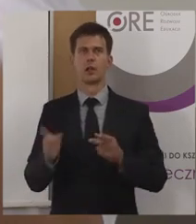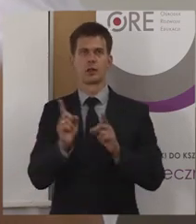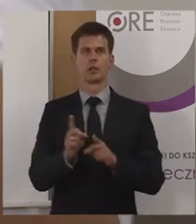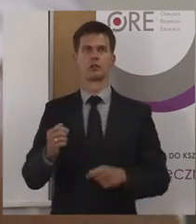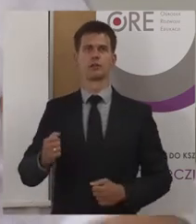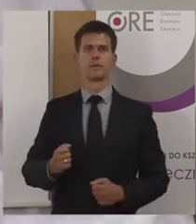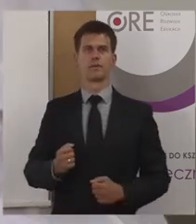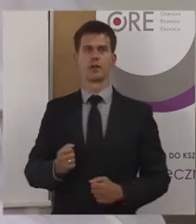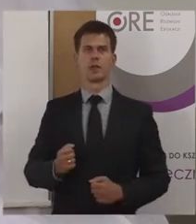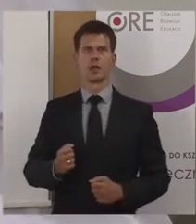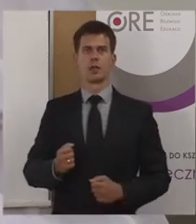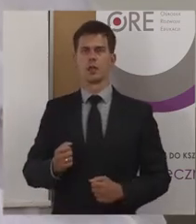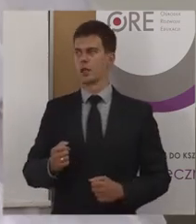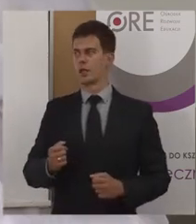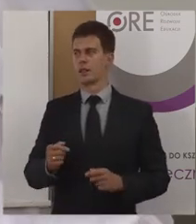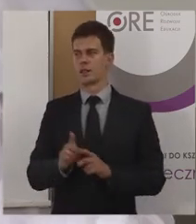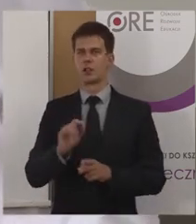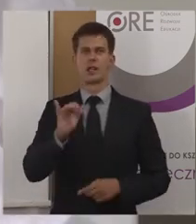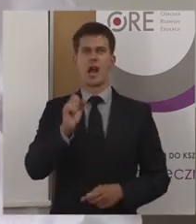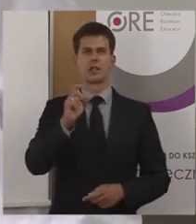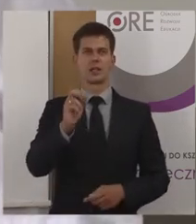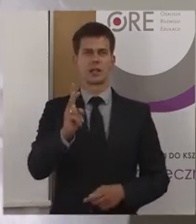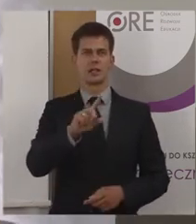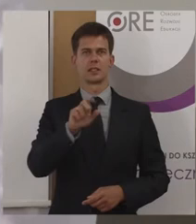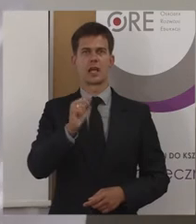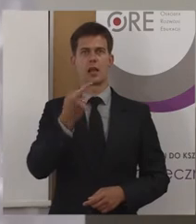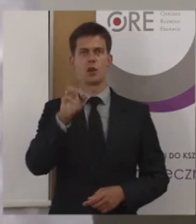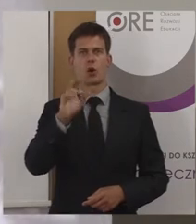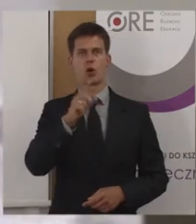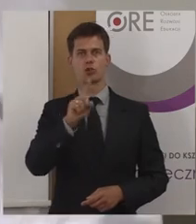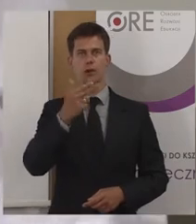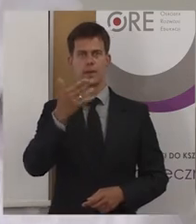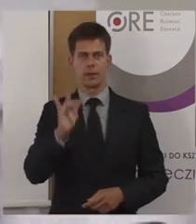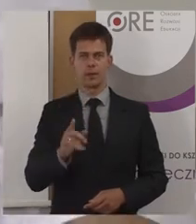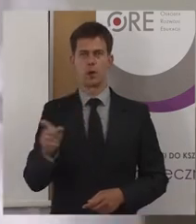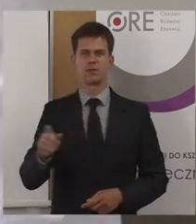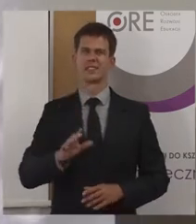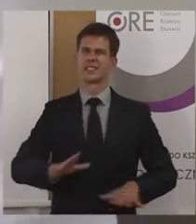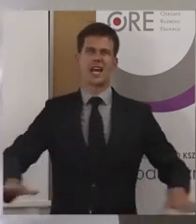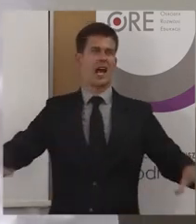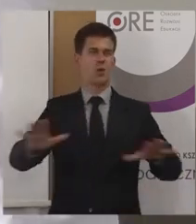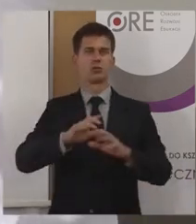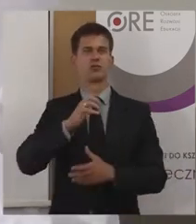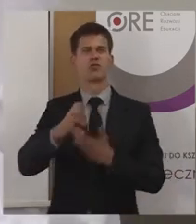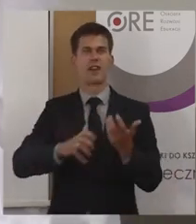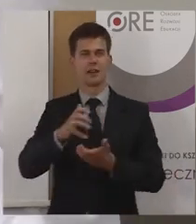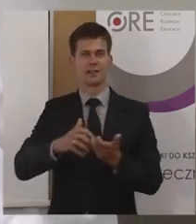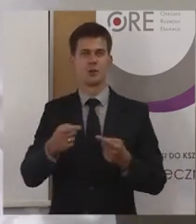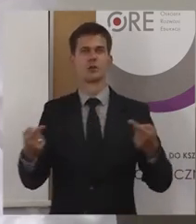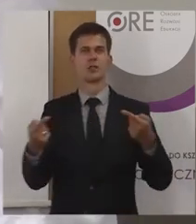do naszej dyskusji Jacka, dlatego że Jacek jest znany w całym świecie dostępnościowców